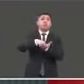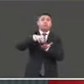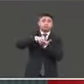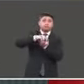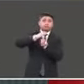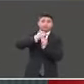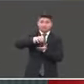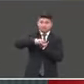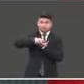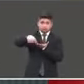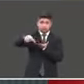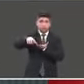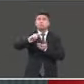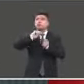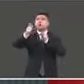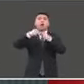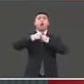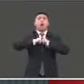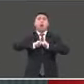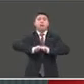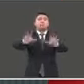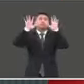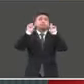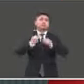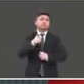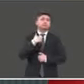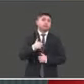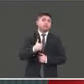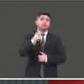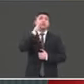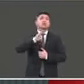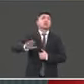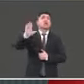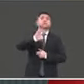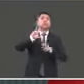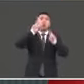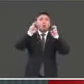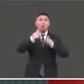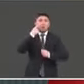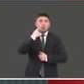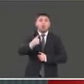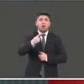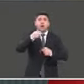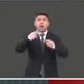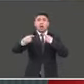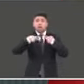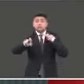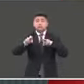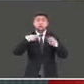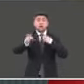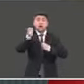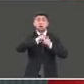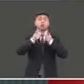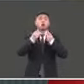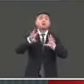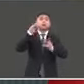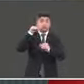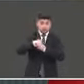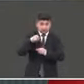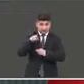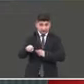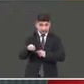yerlerine ulaştırdık temizlik konusunda herhangi bir aksaklık yaşanmaması için da